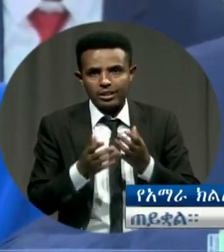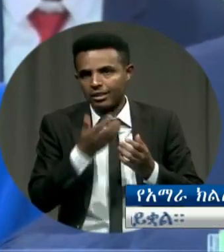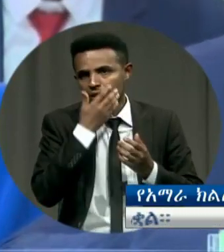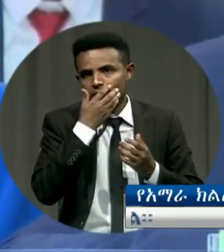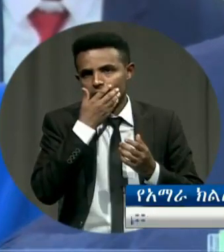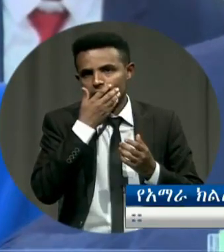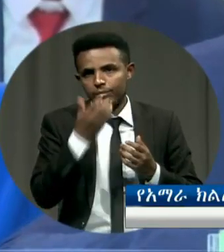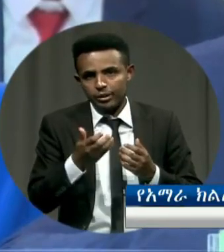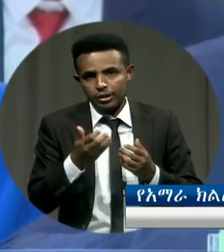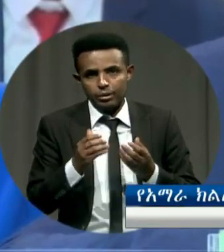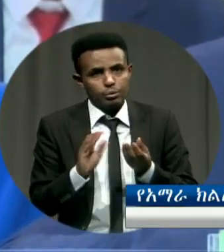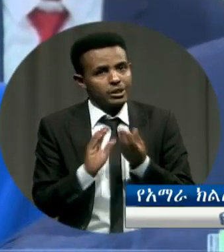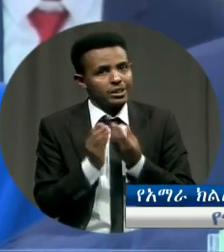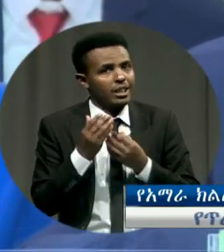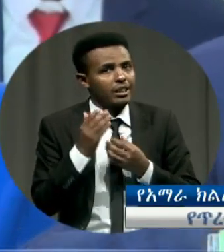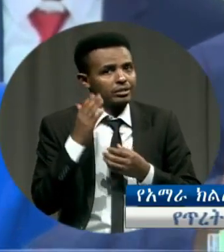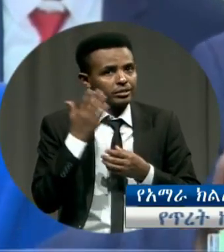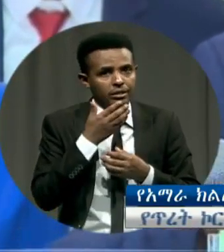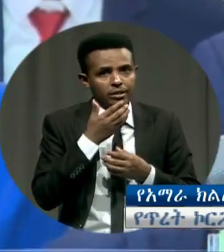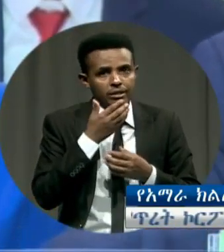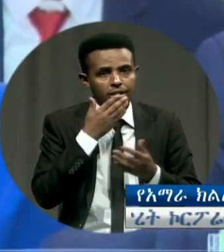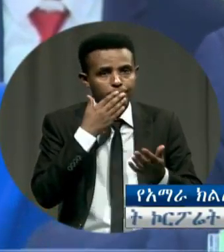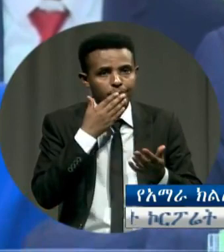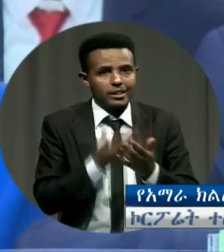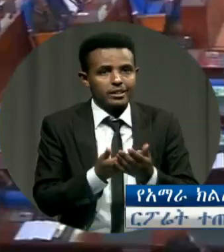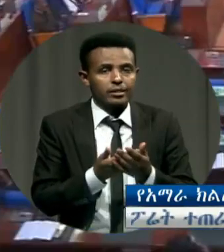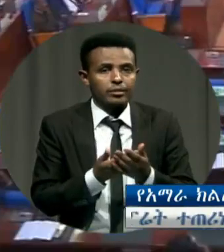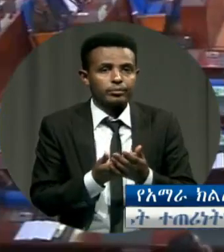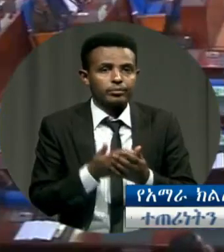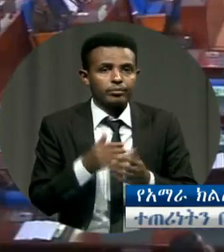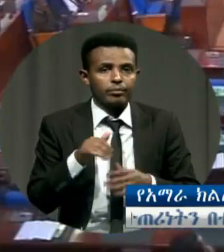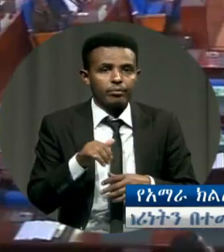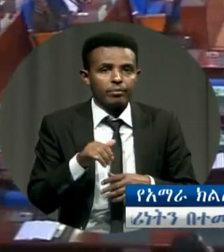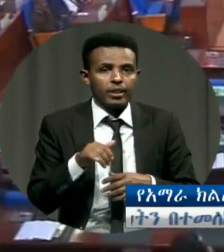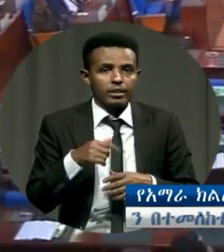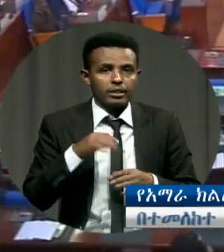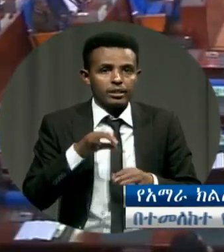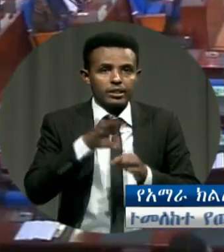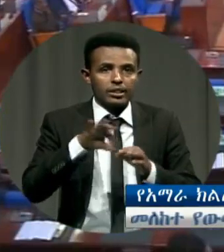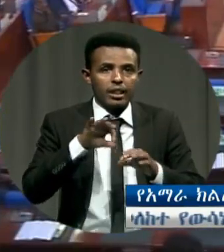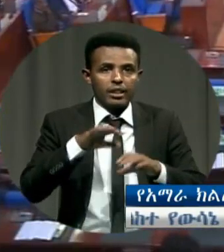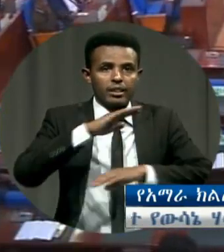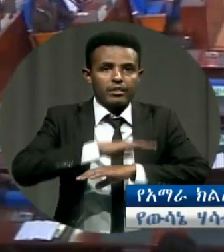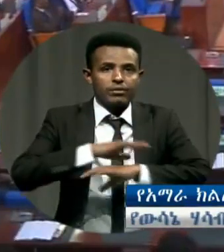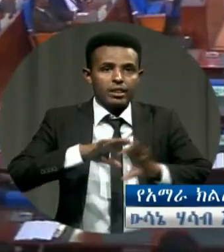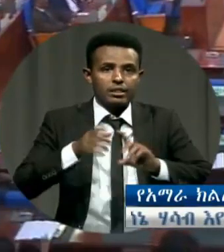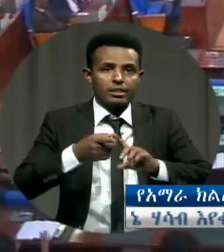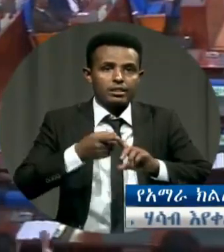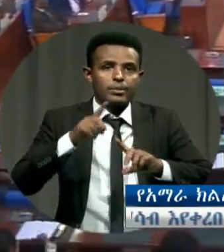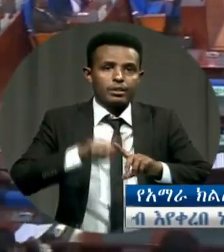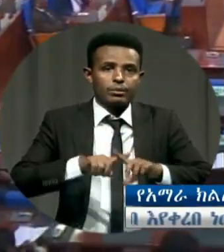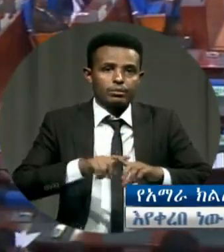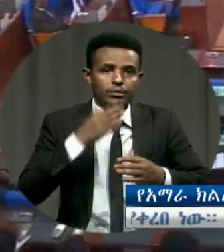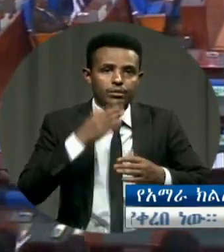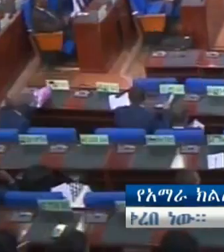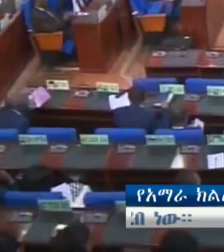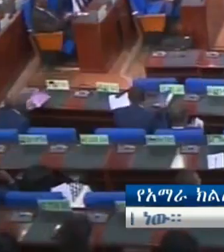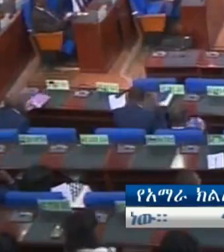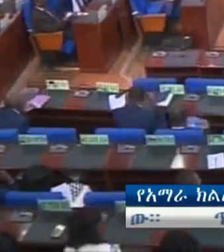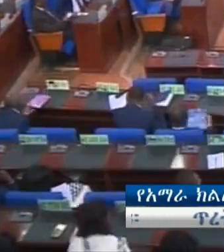ወይ የሚል ነው። አመሰግናለሁ። እኔም አመሰግናለሁ። የሻይ ረፍታ አድርጋችሁ ተመለሱ።